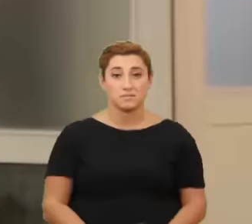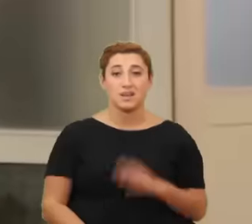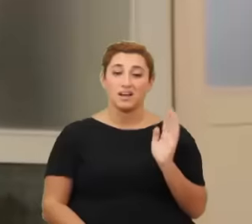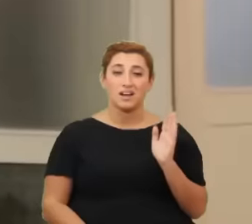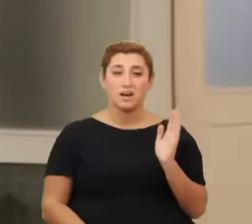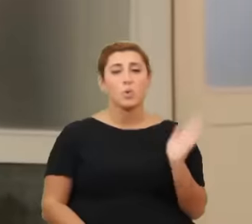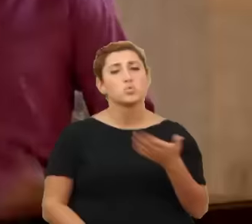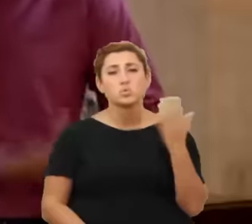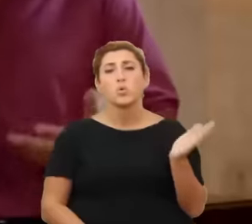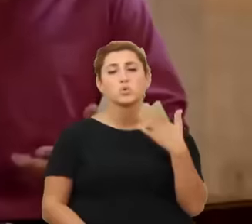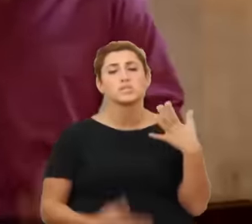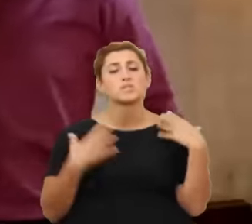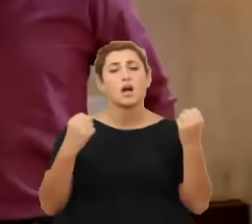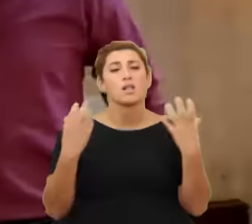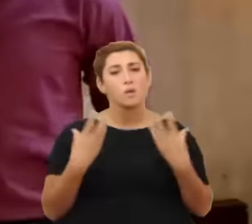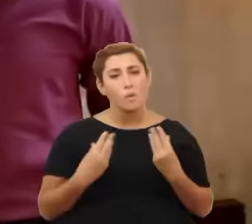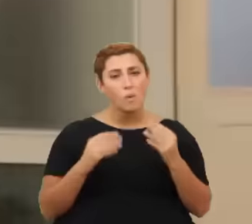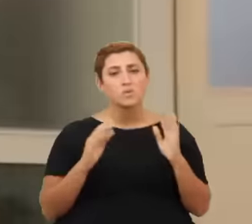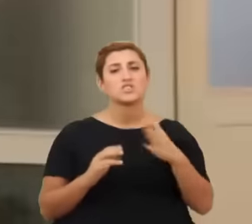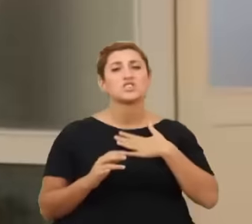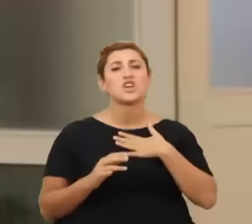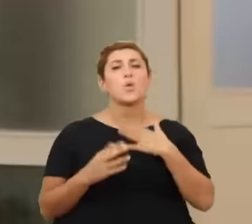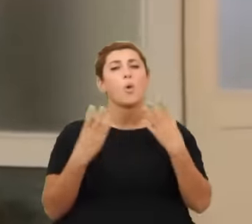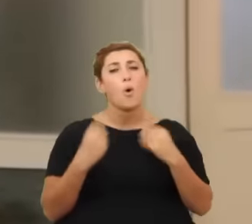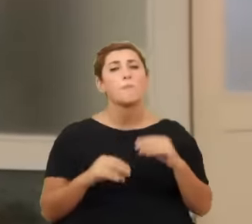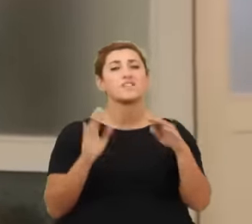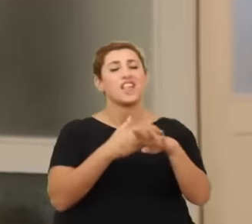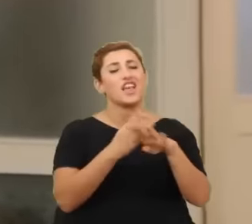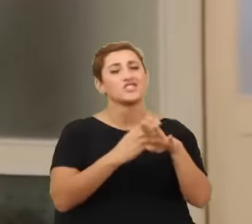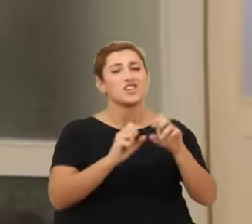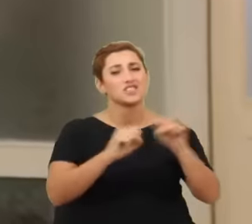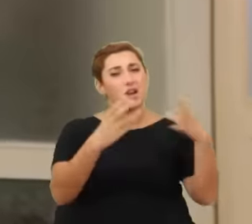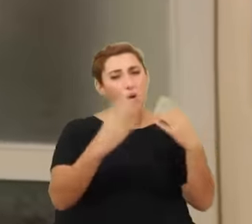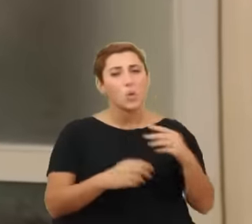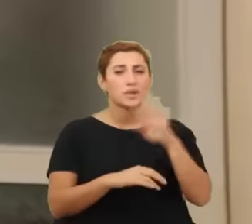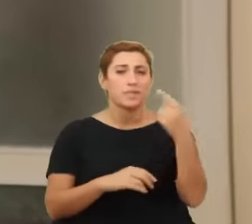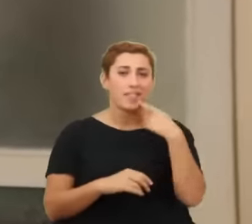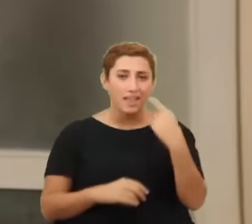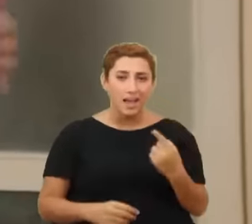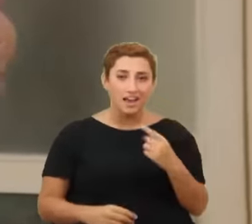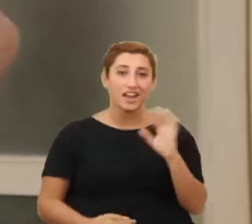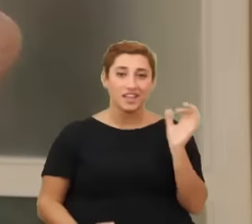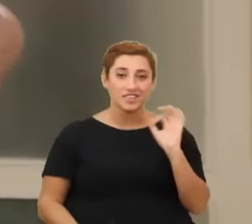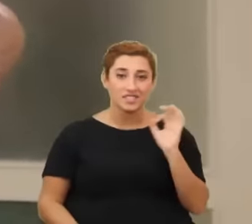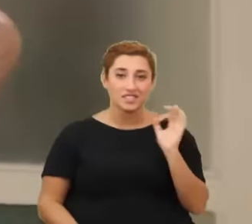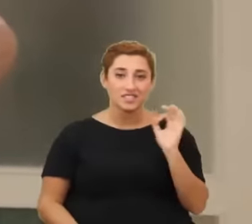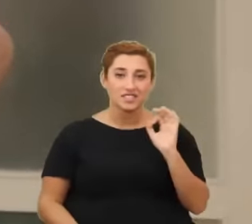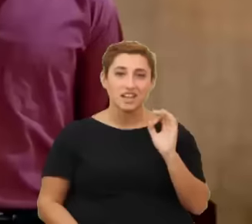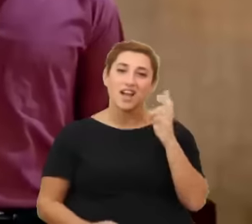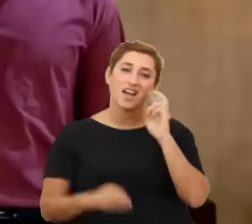Ay olsun, sağlık olsun. Cana geleceğine bana gelsin derler. Gerek. İşte